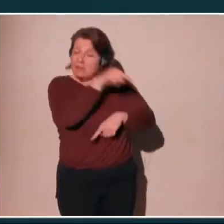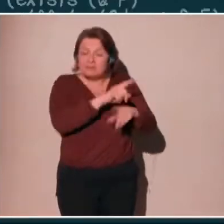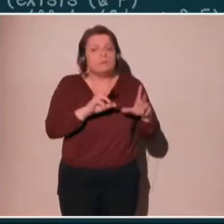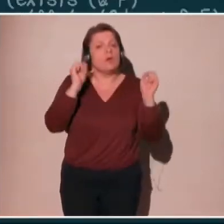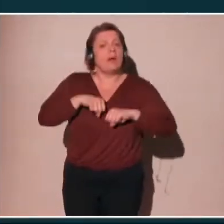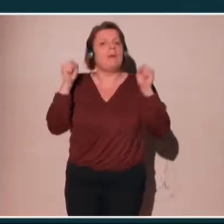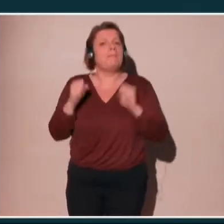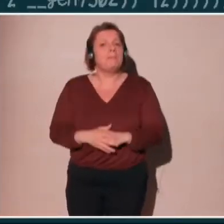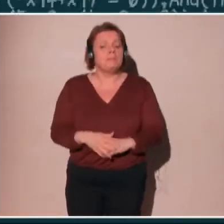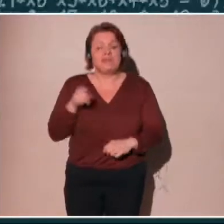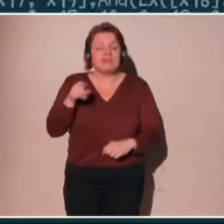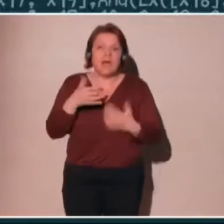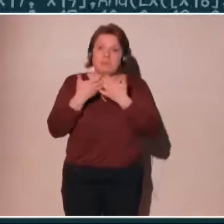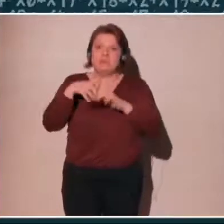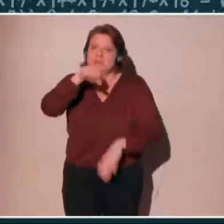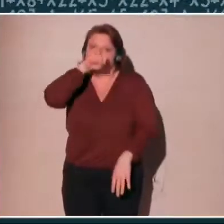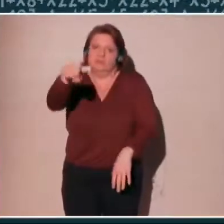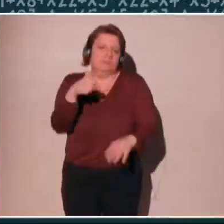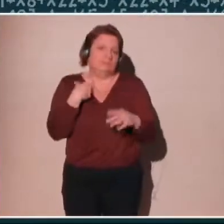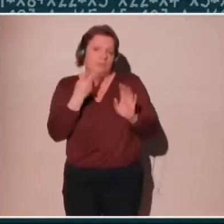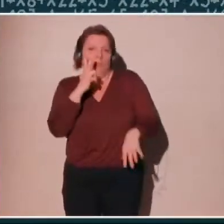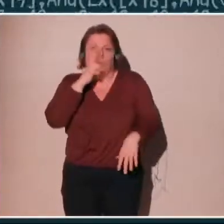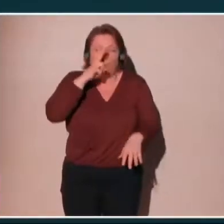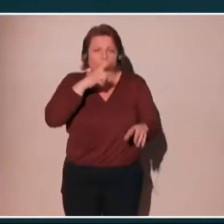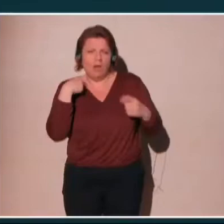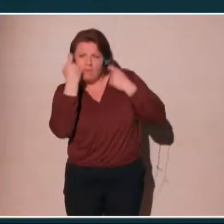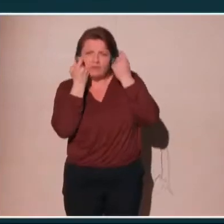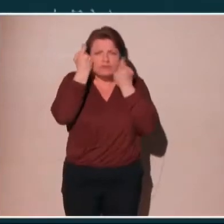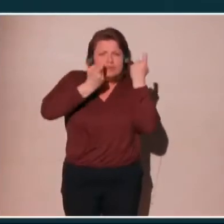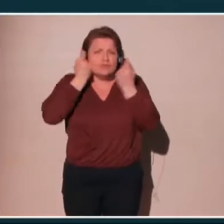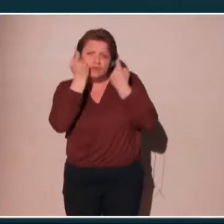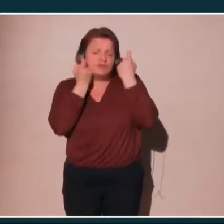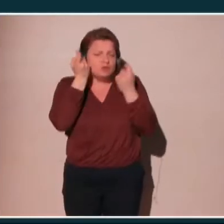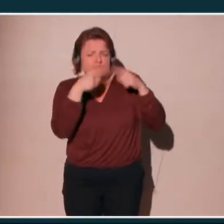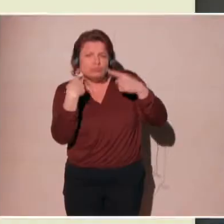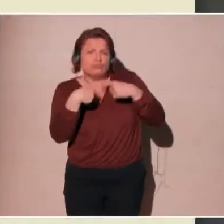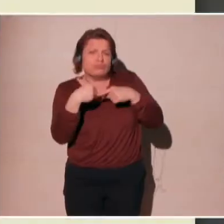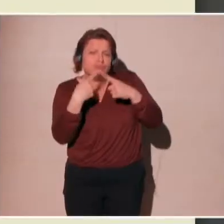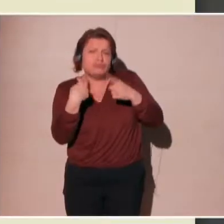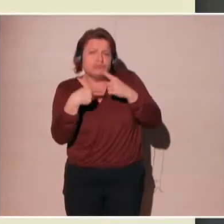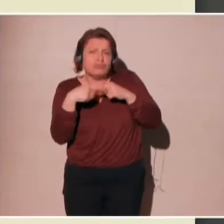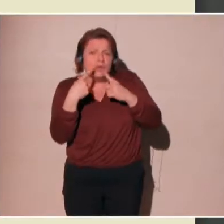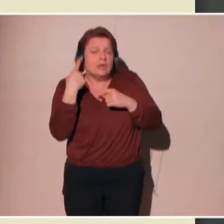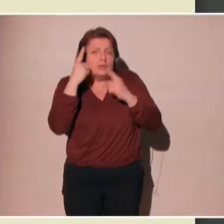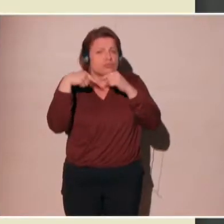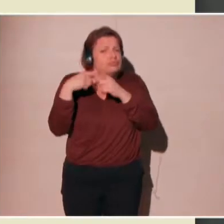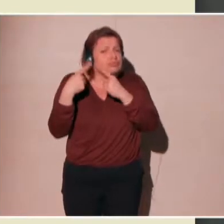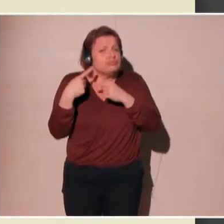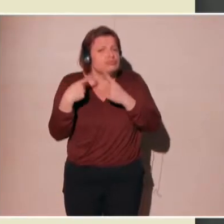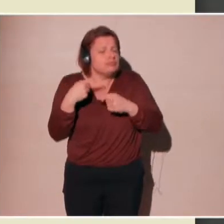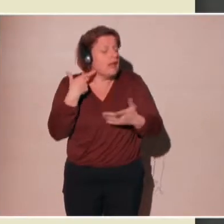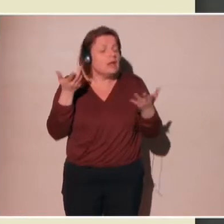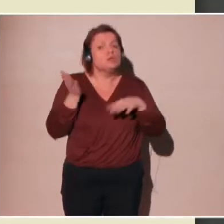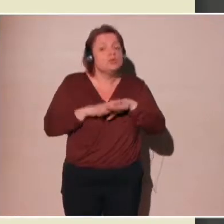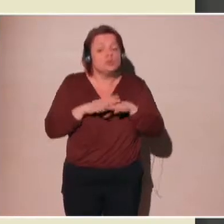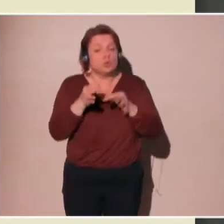c'est la partie que la machine préfère, d'ailleurs. C'est la partie la plus rigolote. Alors, elle réfléchit, ça tourne, et boum, voilà